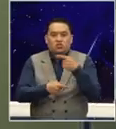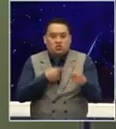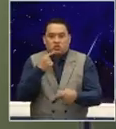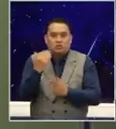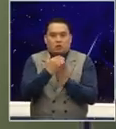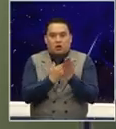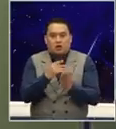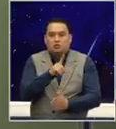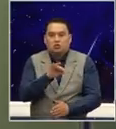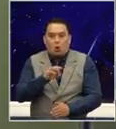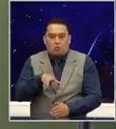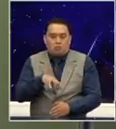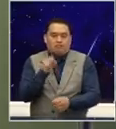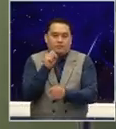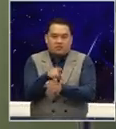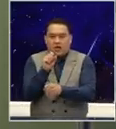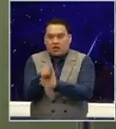Zoom даем задания,